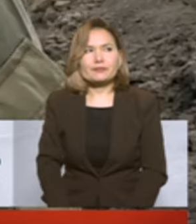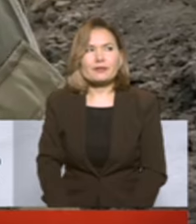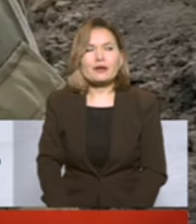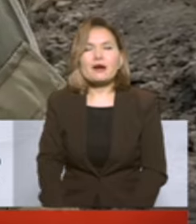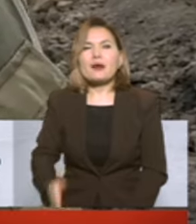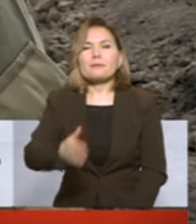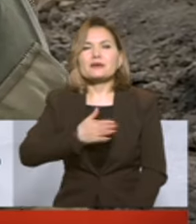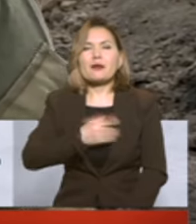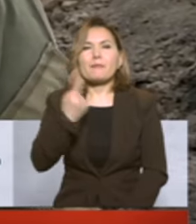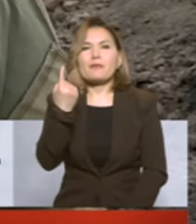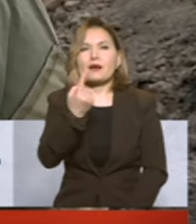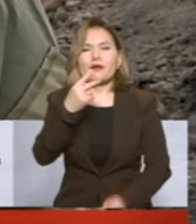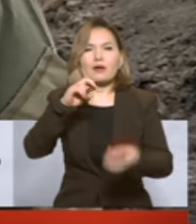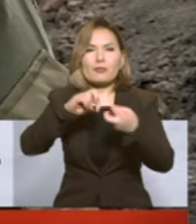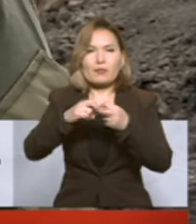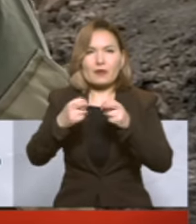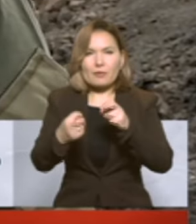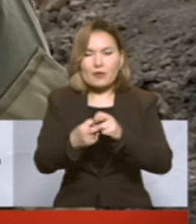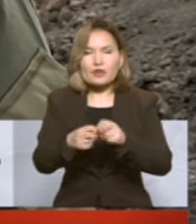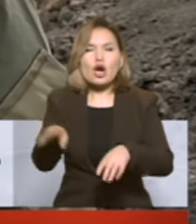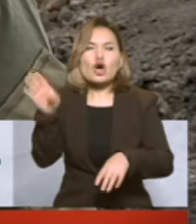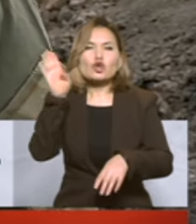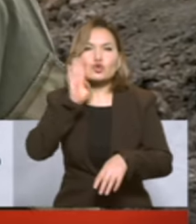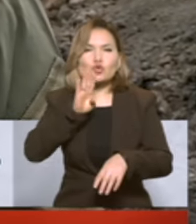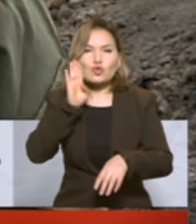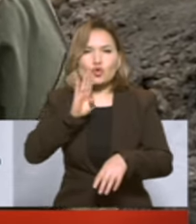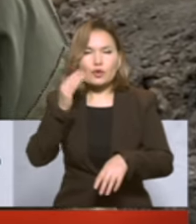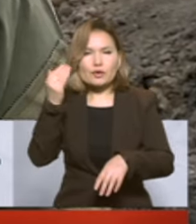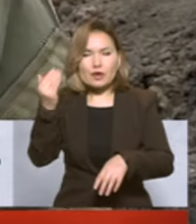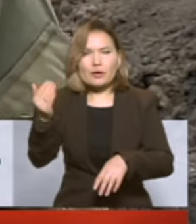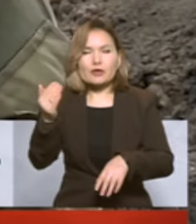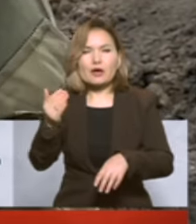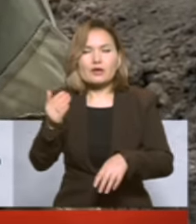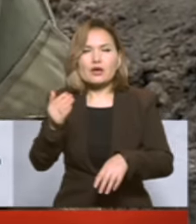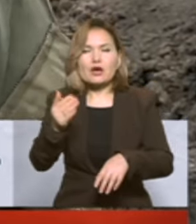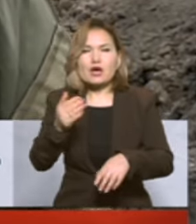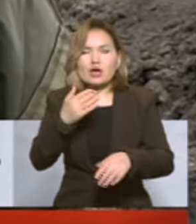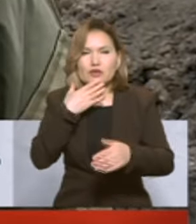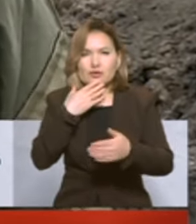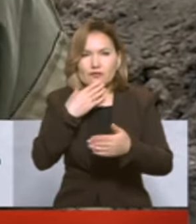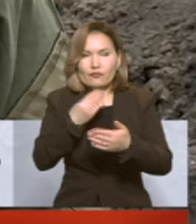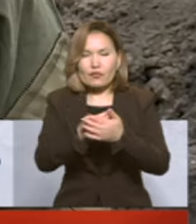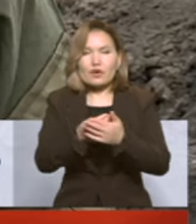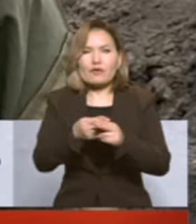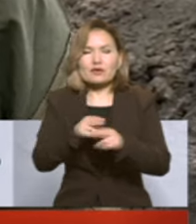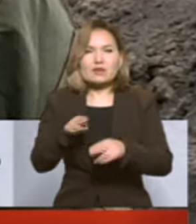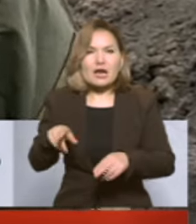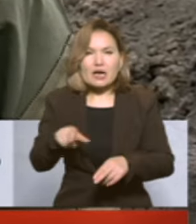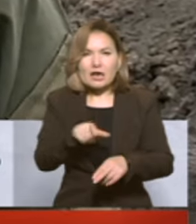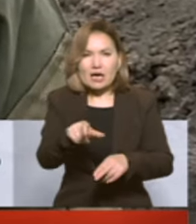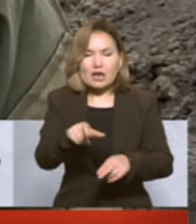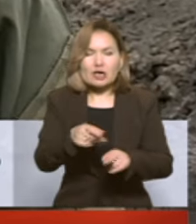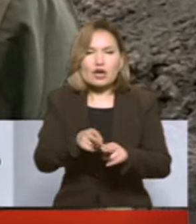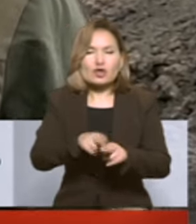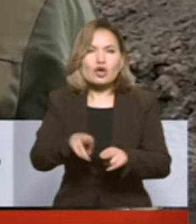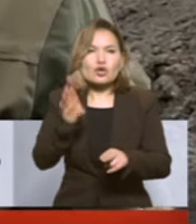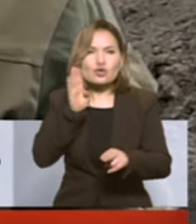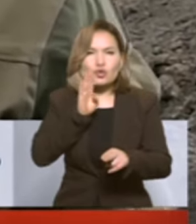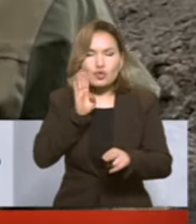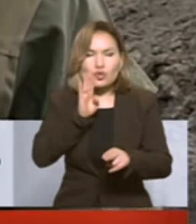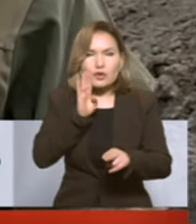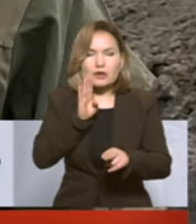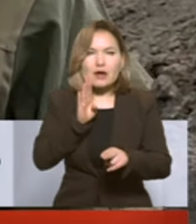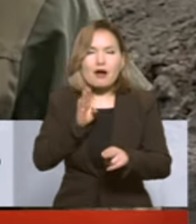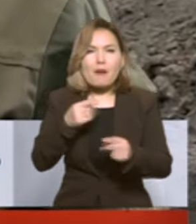Бірінші мәселе суды бұрынғы өзінің табиғи арналарымен жайықтан шығатын табандарынан